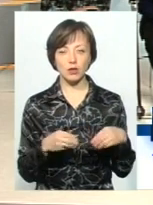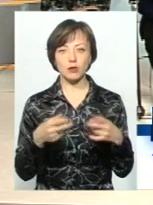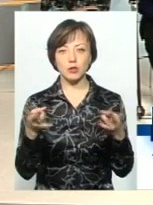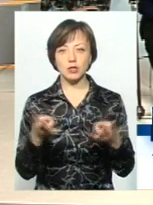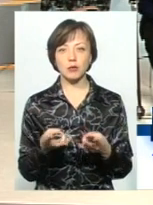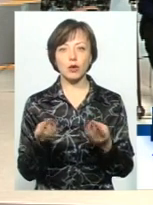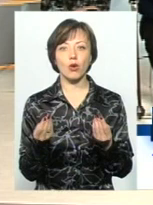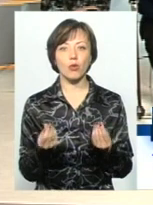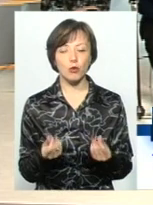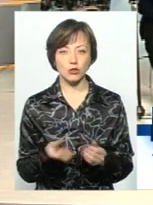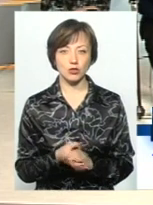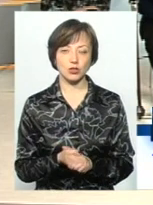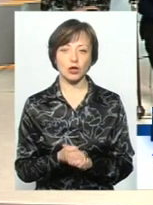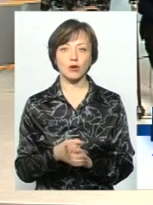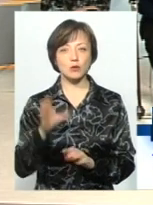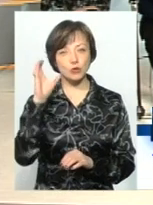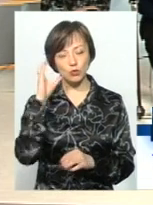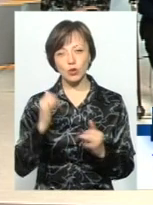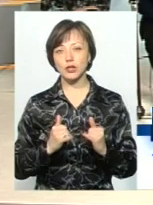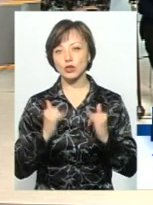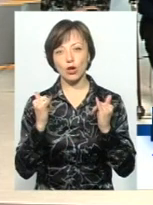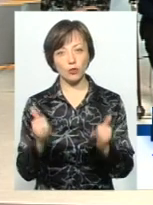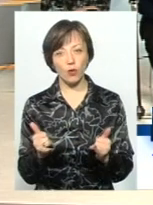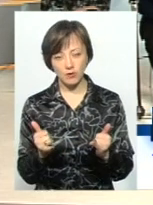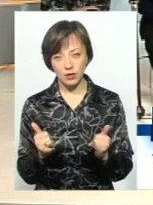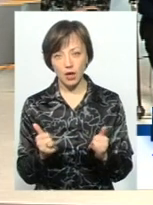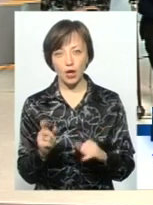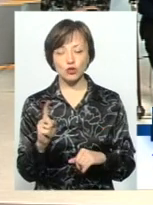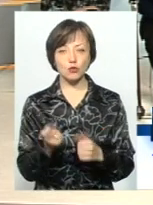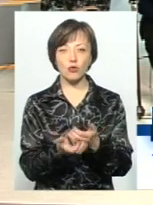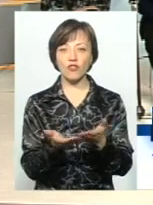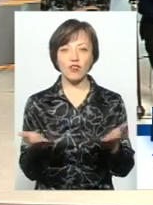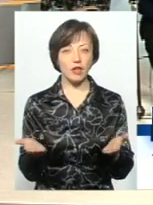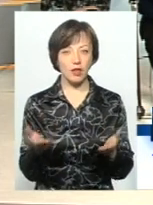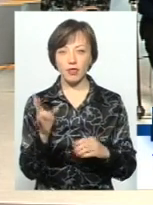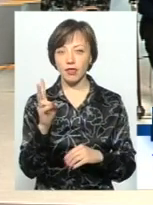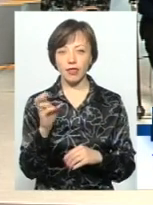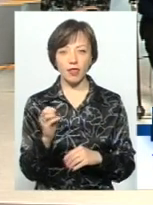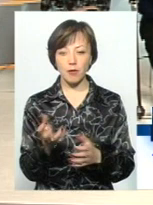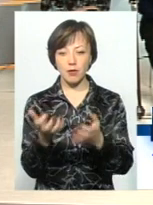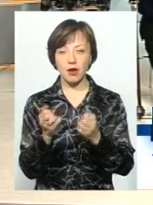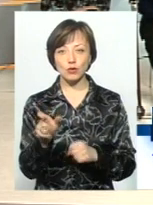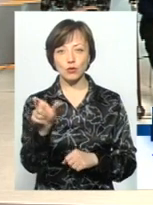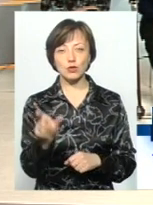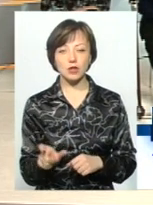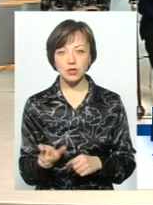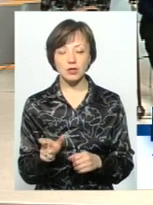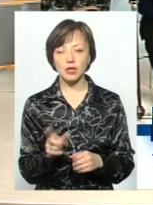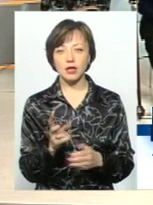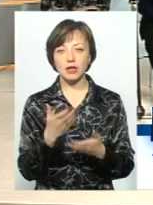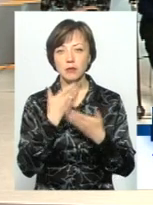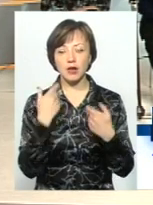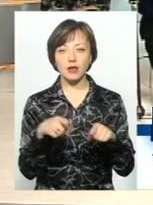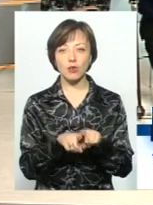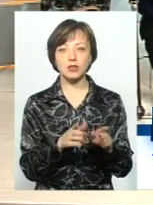потрібні гроші. Послухайте, шановні, чому ви не берете з тої людини, яка тут немає